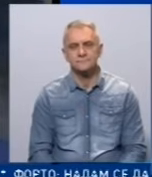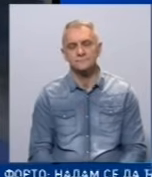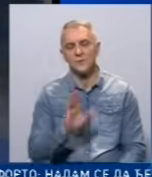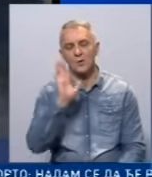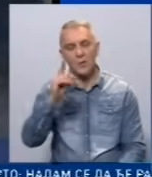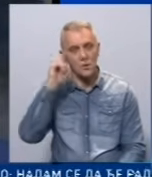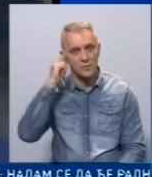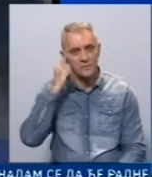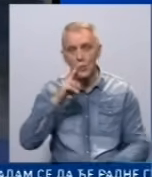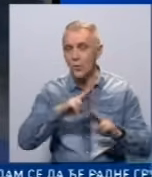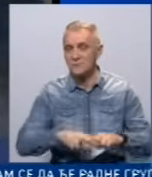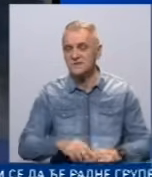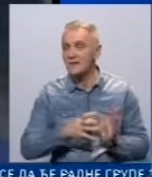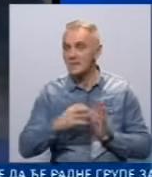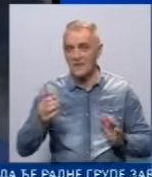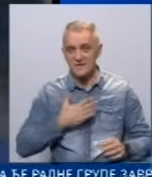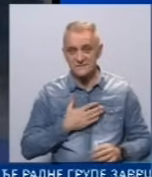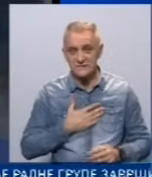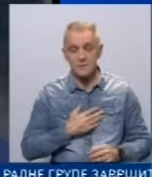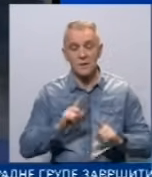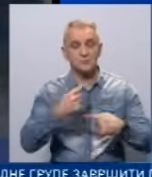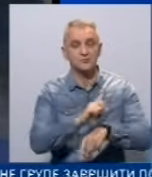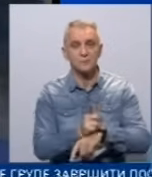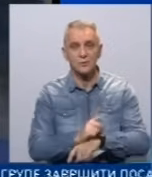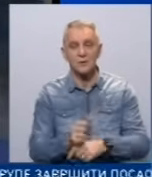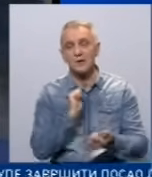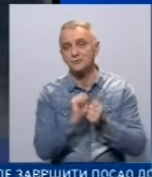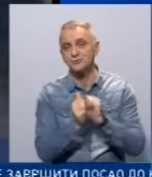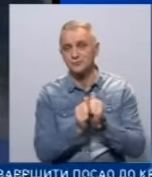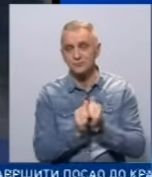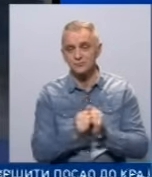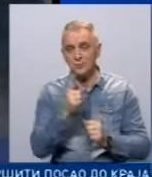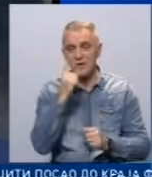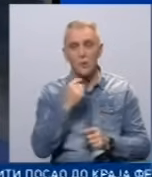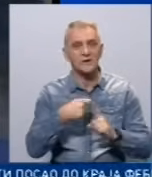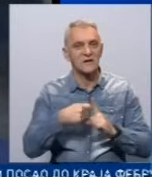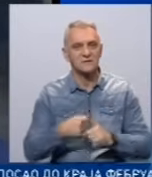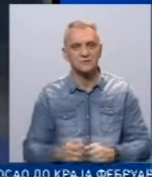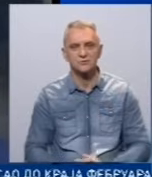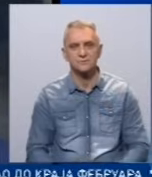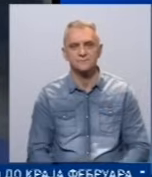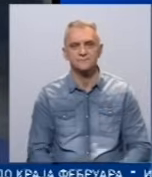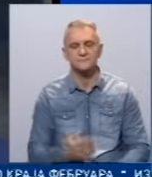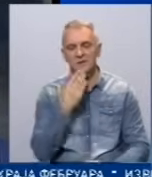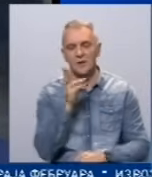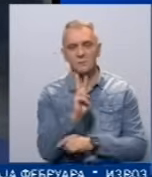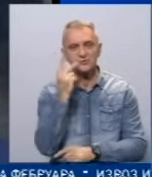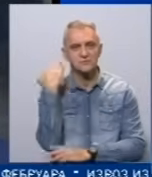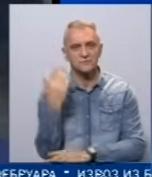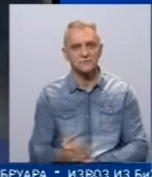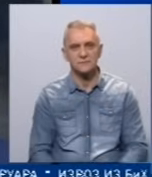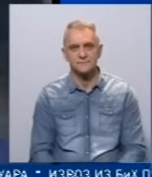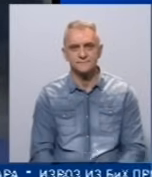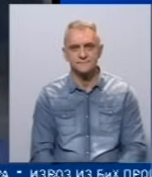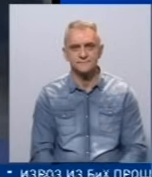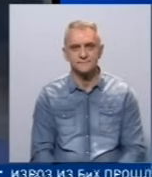Toliko u Dnevniku, ostanite i dalje s nama. U narednim minutama kolega Igor Kristić donosi pregled sportskih vijesti. Hvala za pažnju i doviđenja.